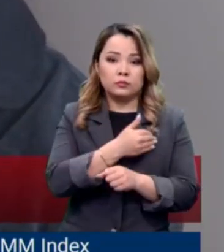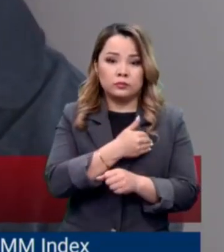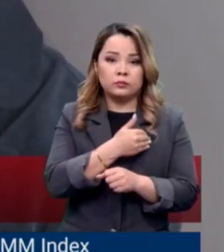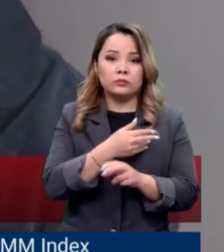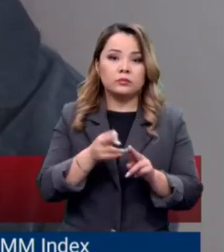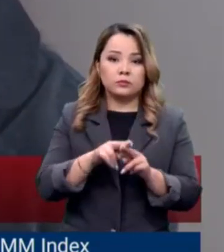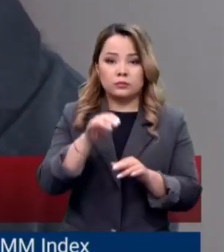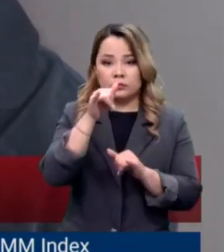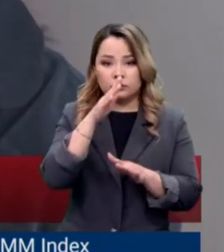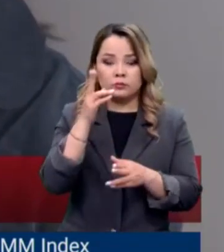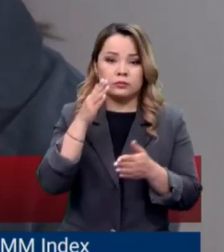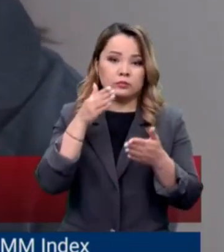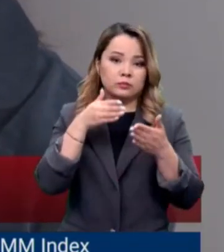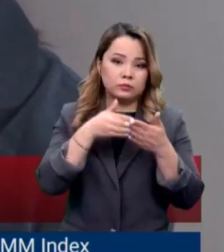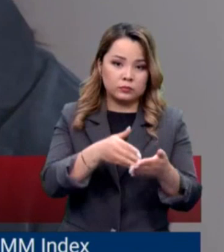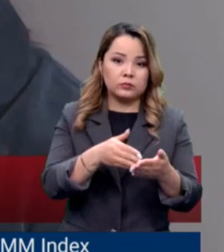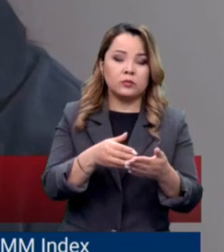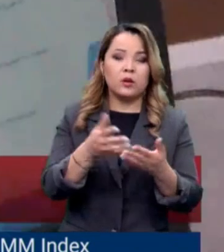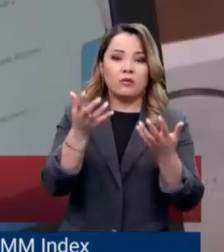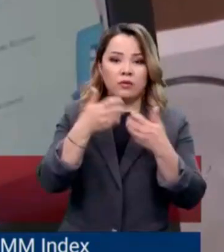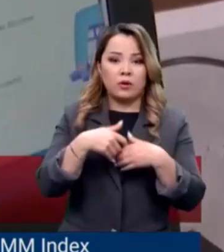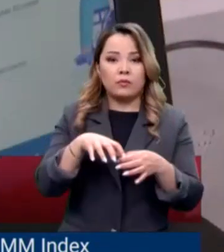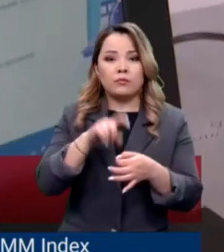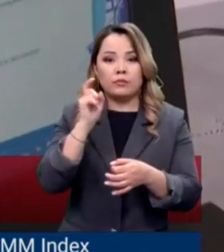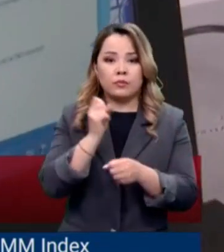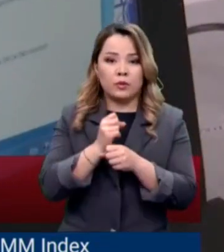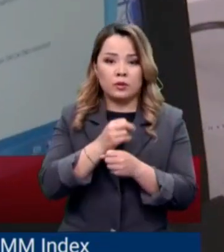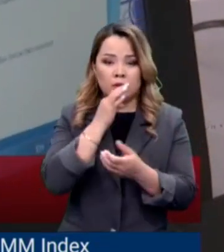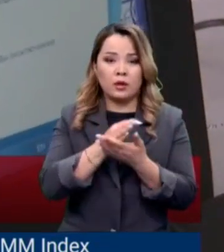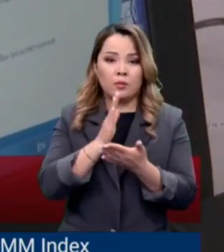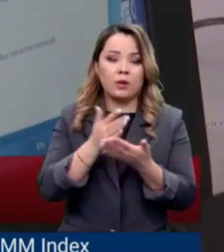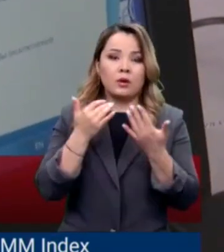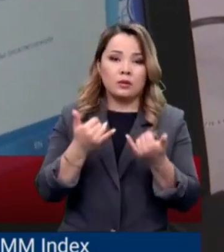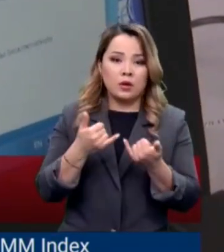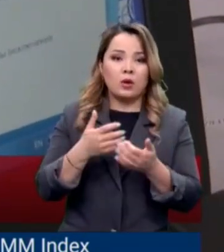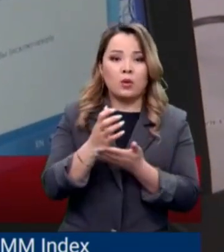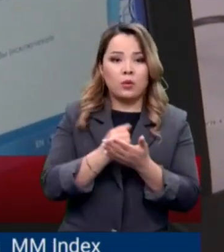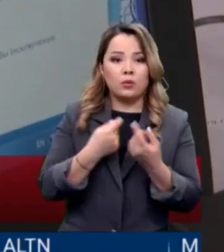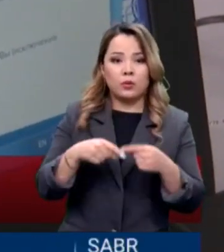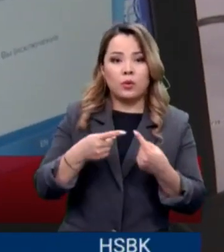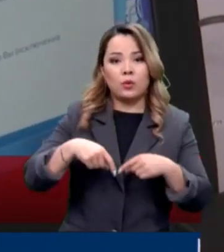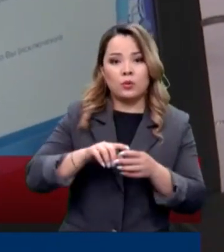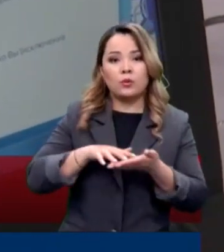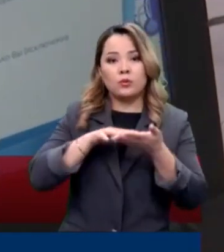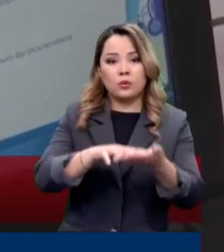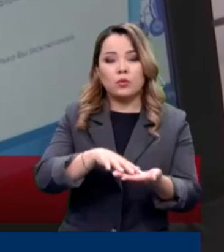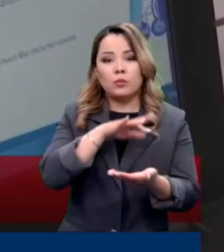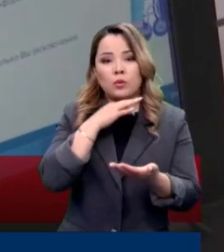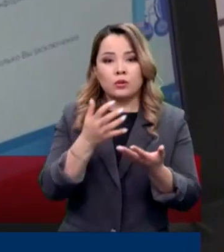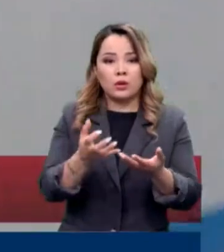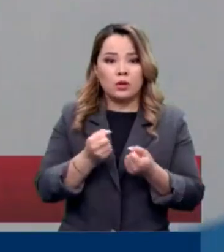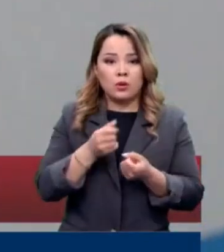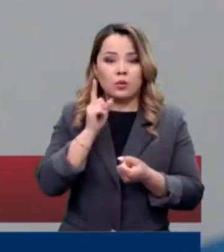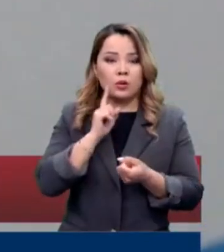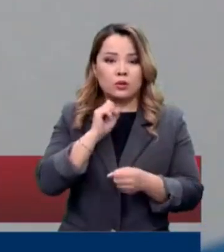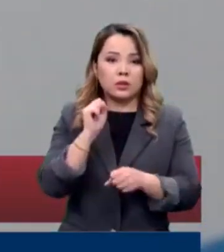тетігін басқан кезде автоматты түрде шығарып тастайды. Ал қор өкілдерінің сөзінше өзге ұйымдардан өтінім қабылдау